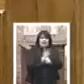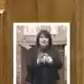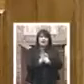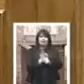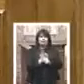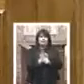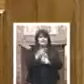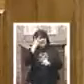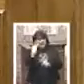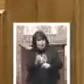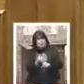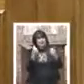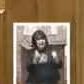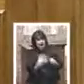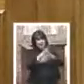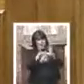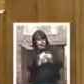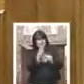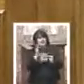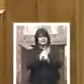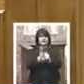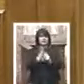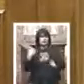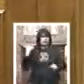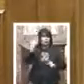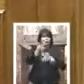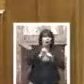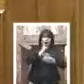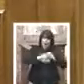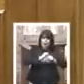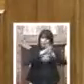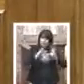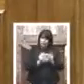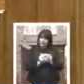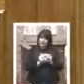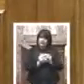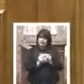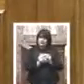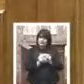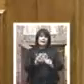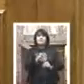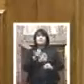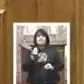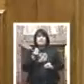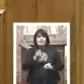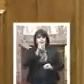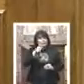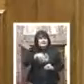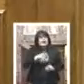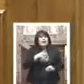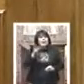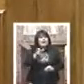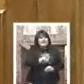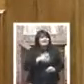καλού έχουμε κατοχυρώσει μέσα από αγώνες πολλών γενεών. Γι' αυτό, πριν εκφράσουμε σήμερα τη βούλησή μας,